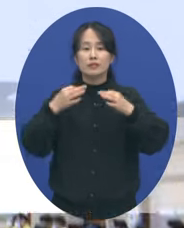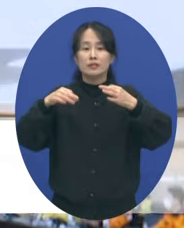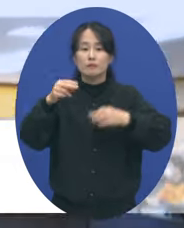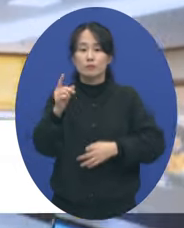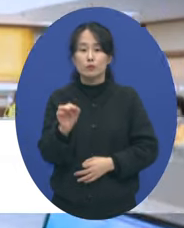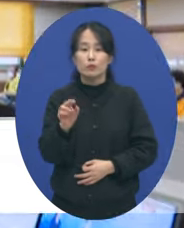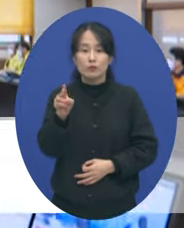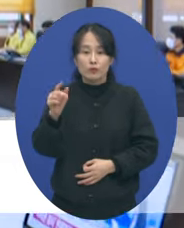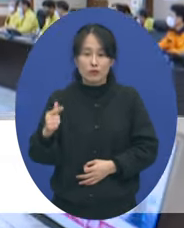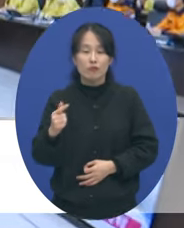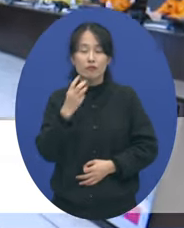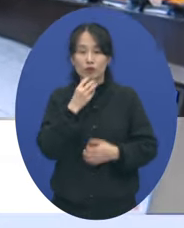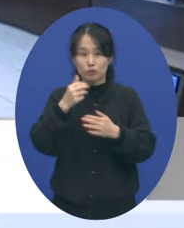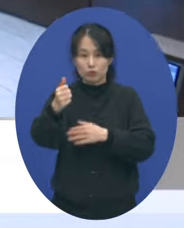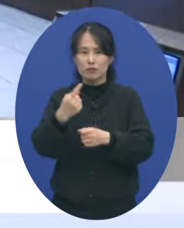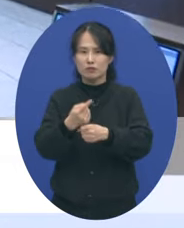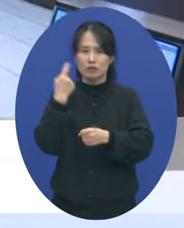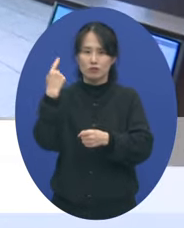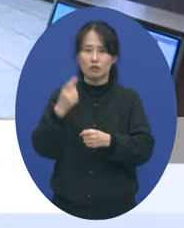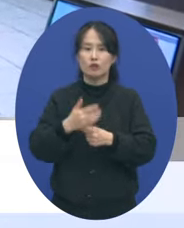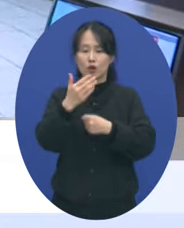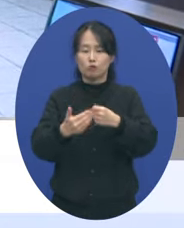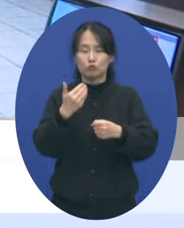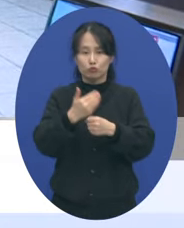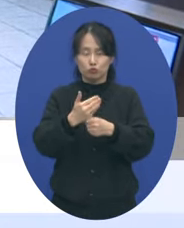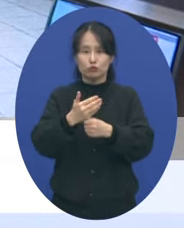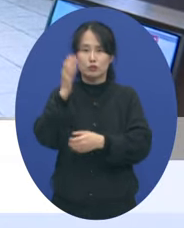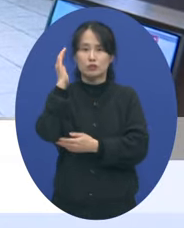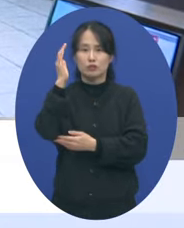경기도 지사는 지난해 세월호 참사